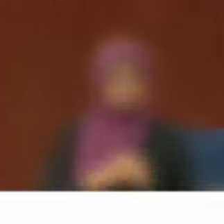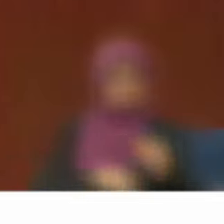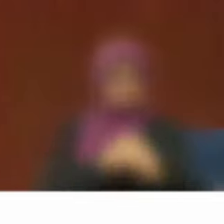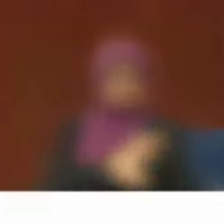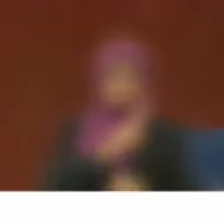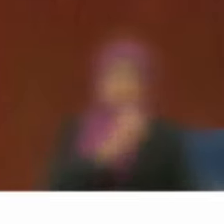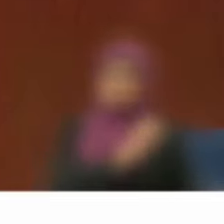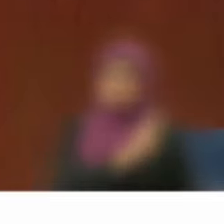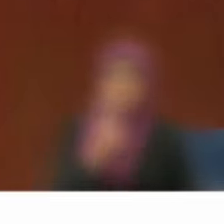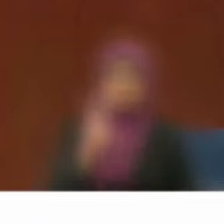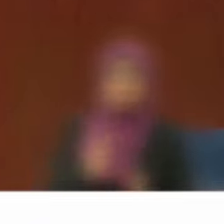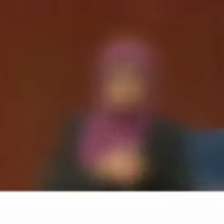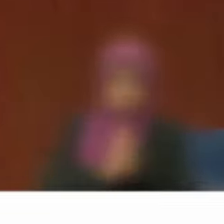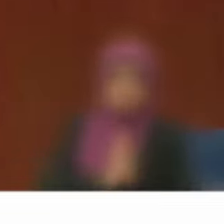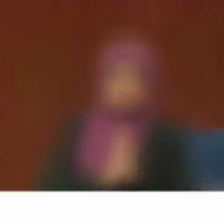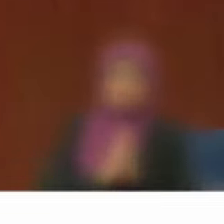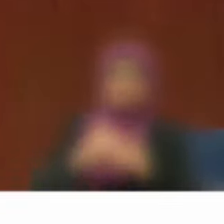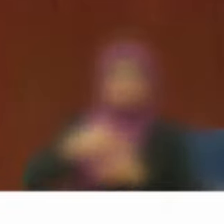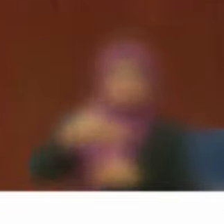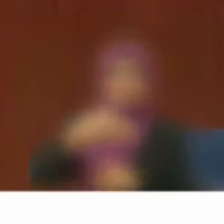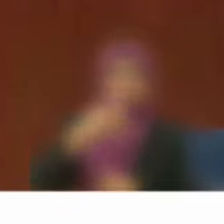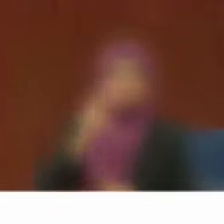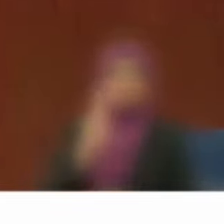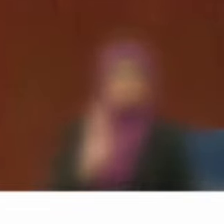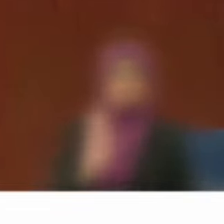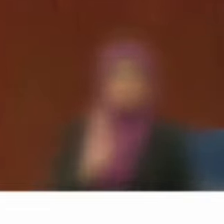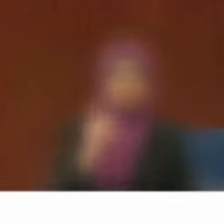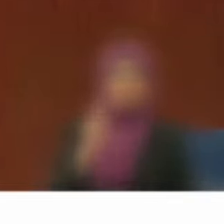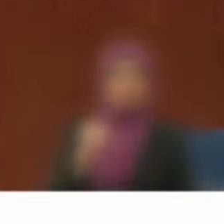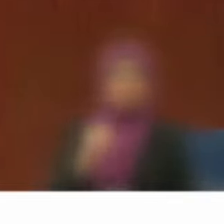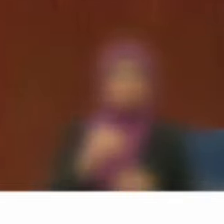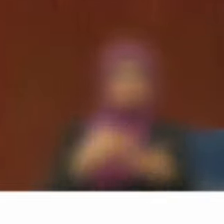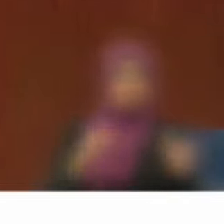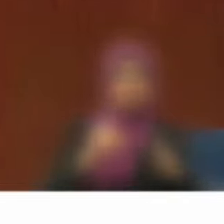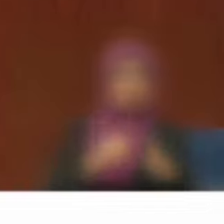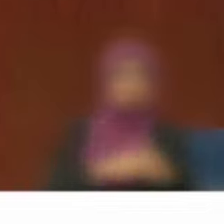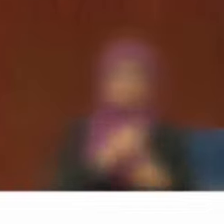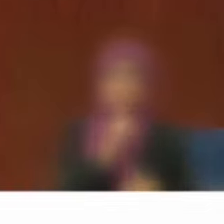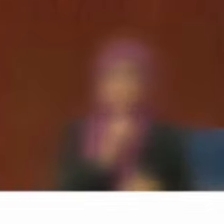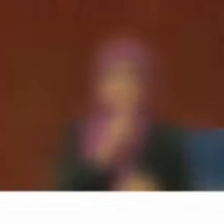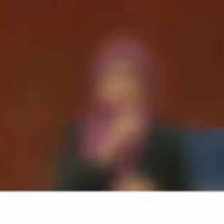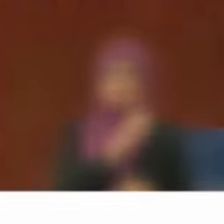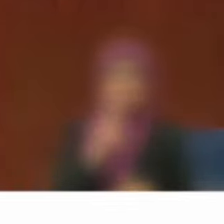202 permohonan dan rayuan telah dibuka pada Januari